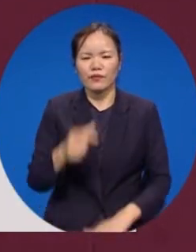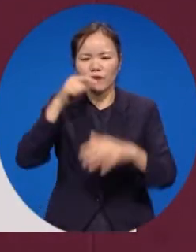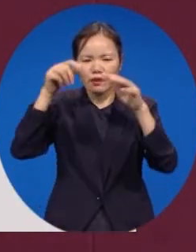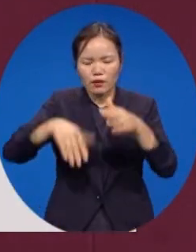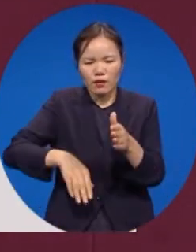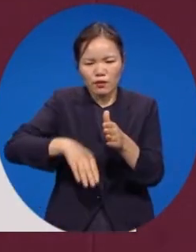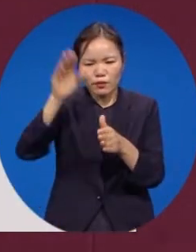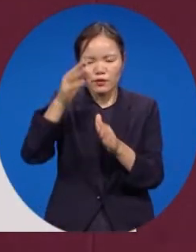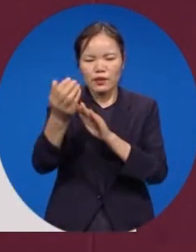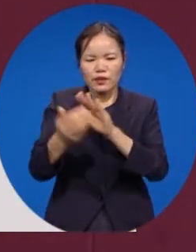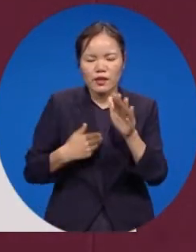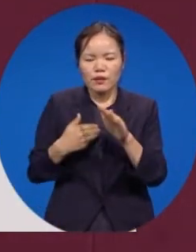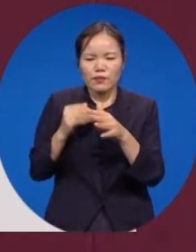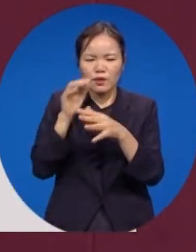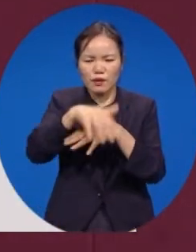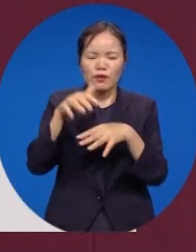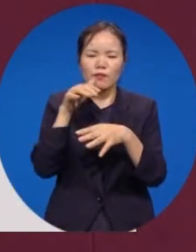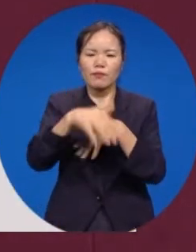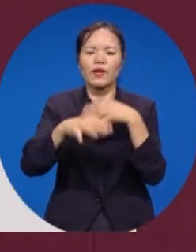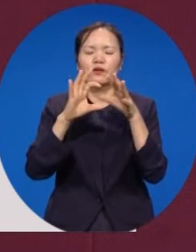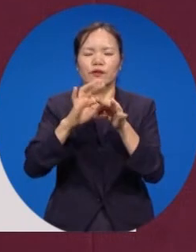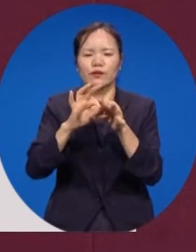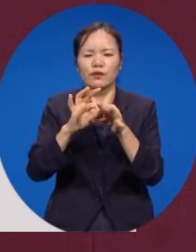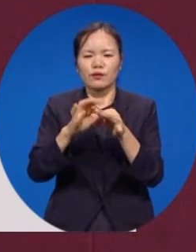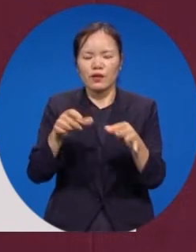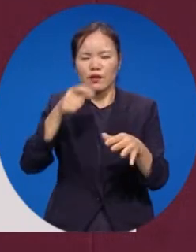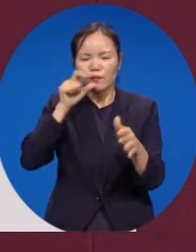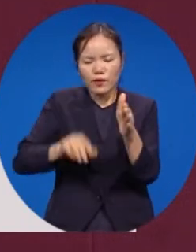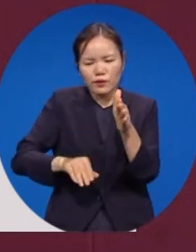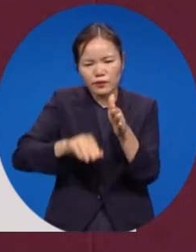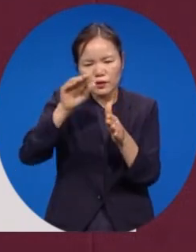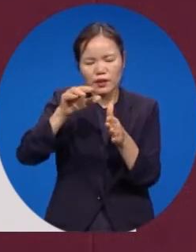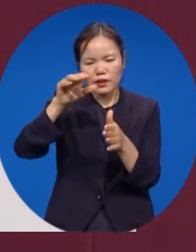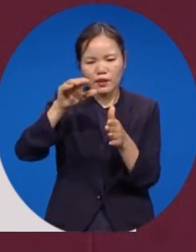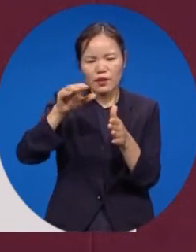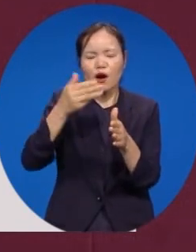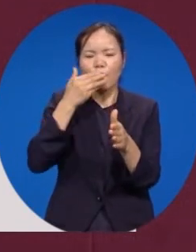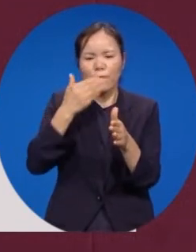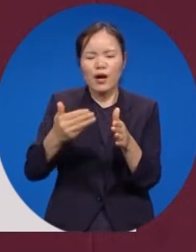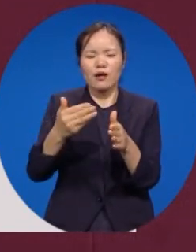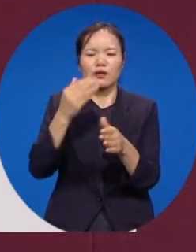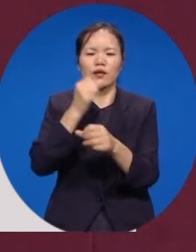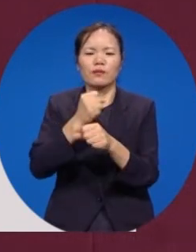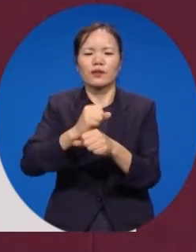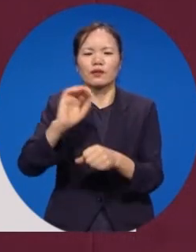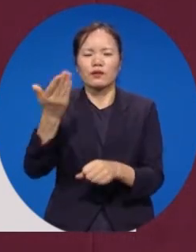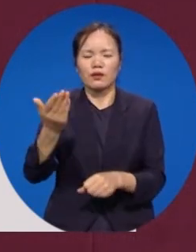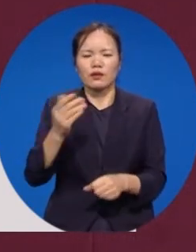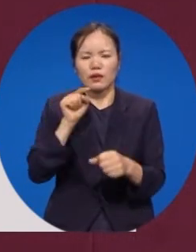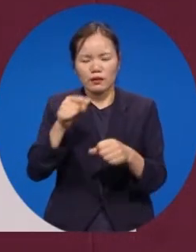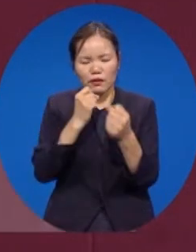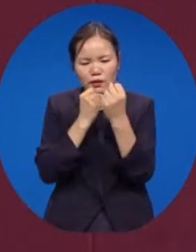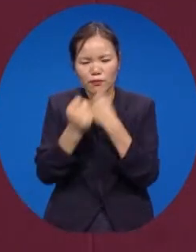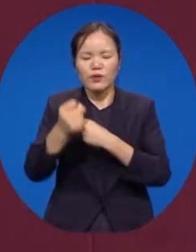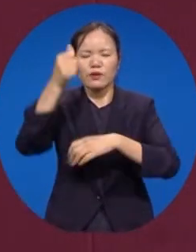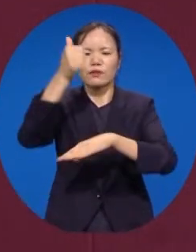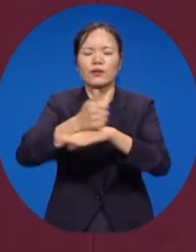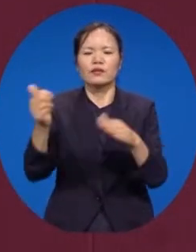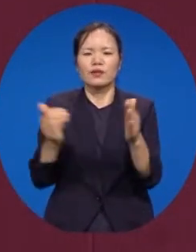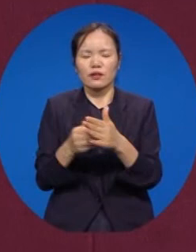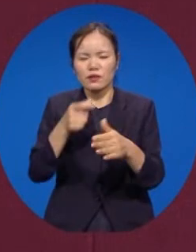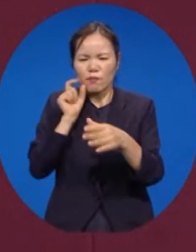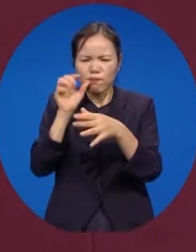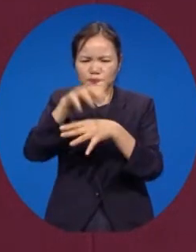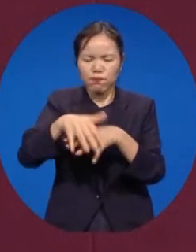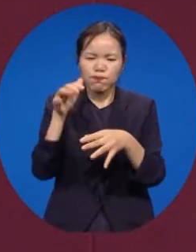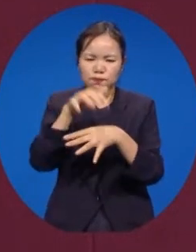홍수기에는 예비 방류를 하여 댐의 저수 용량을 늘려놓아야 합니다. 그럼에도 마지막까지 방류하지 않고